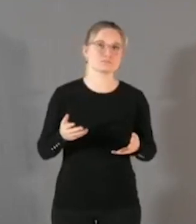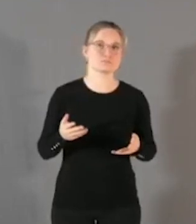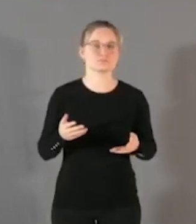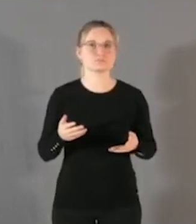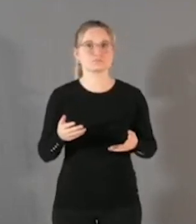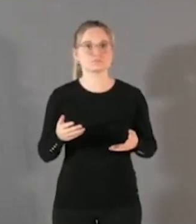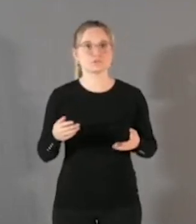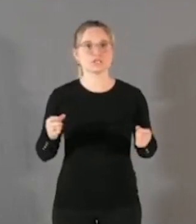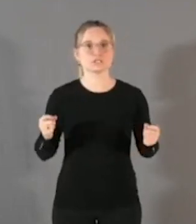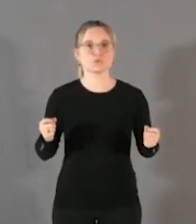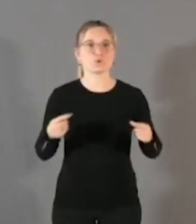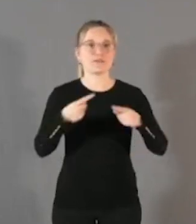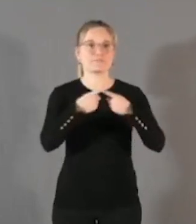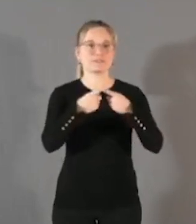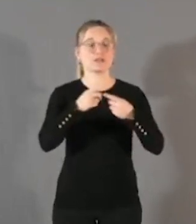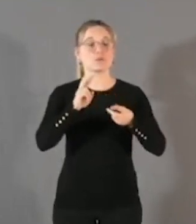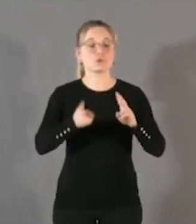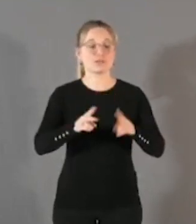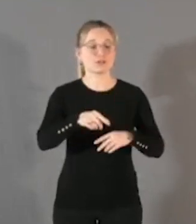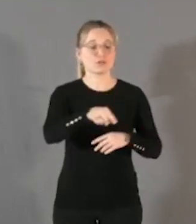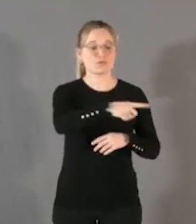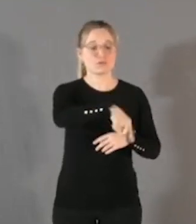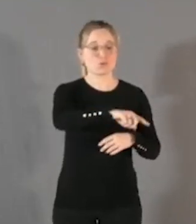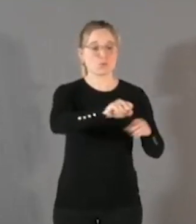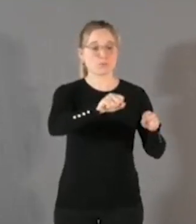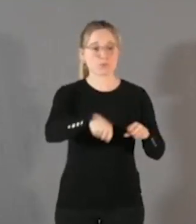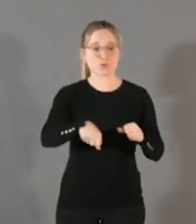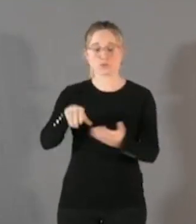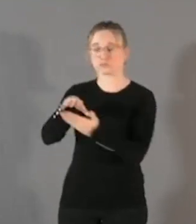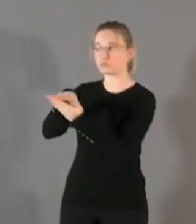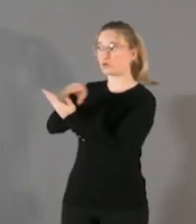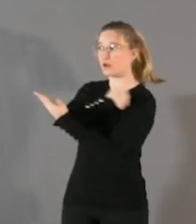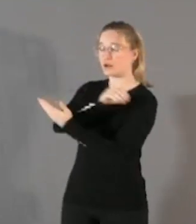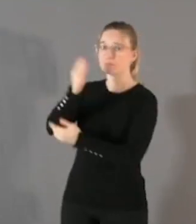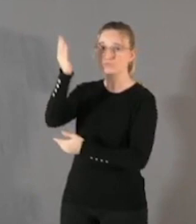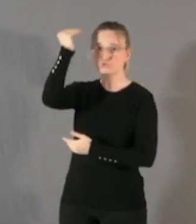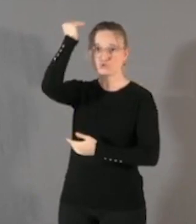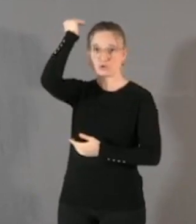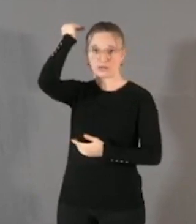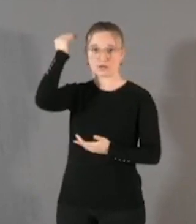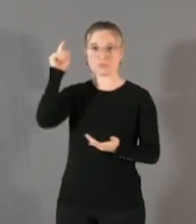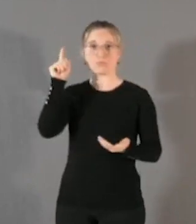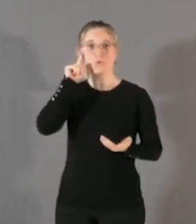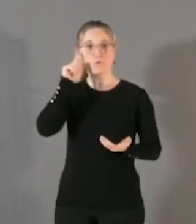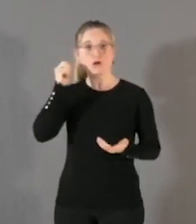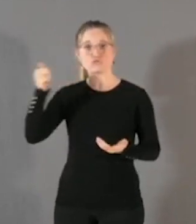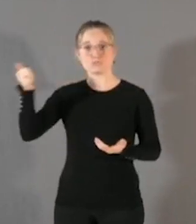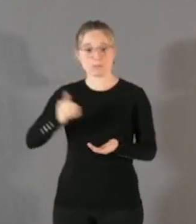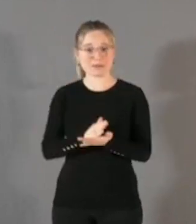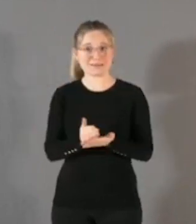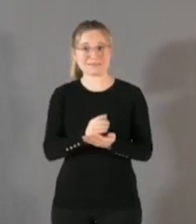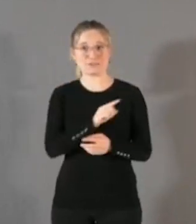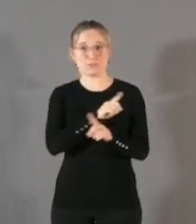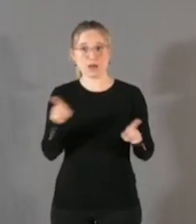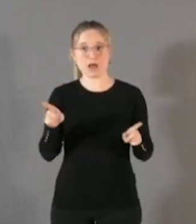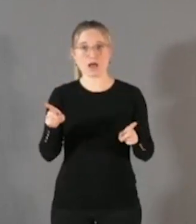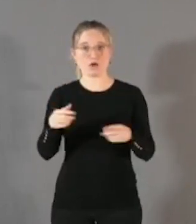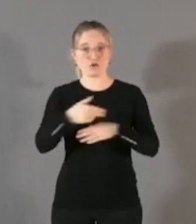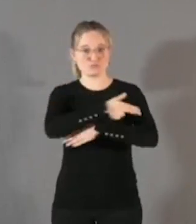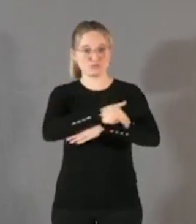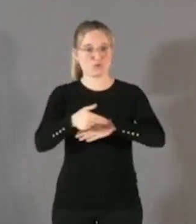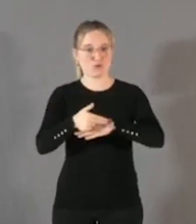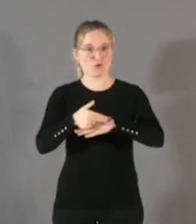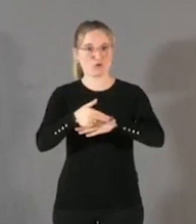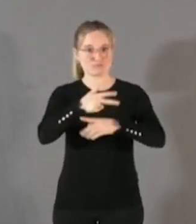ce qu'a fait Renaud Muselier, puisque lui, pour faire la promotion de la région, il n'a pas hésité à ouvrir un bureau à New York. Vous pouvez peut-être ouvrir